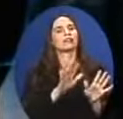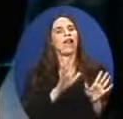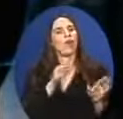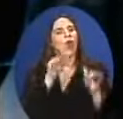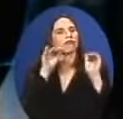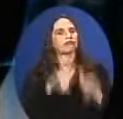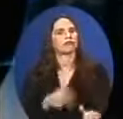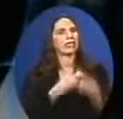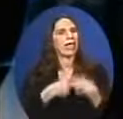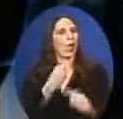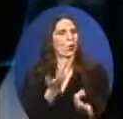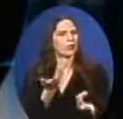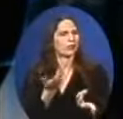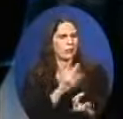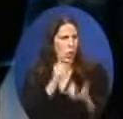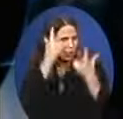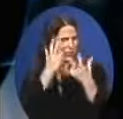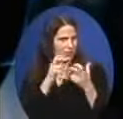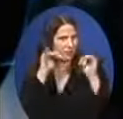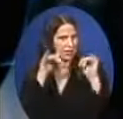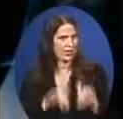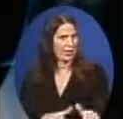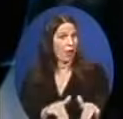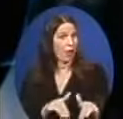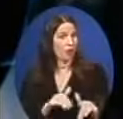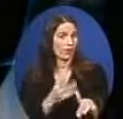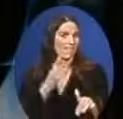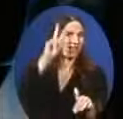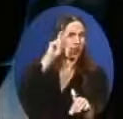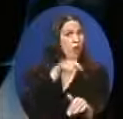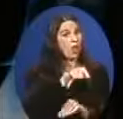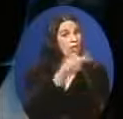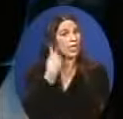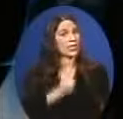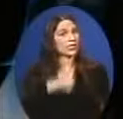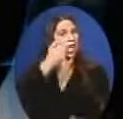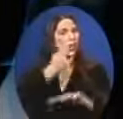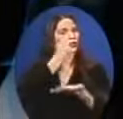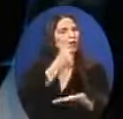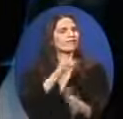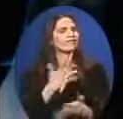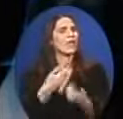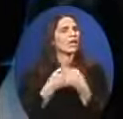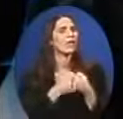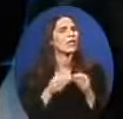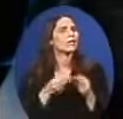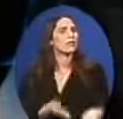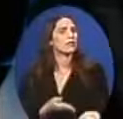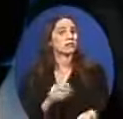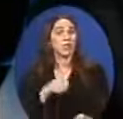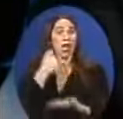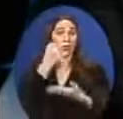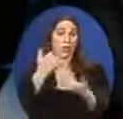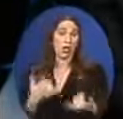לגרעון. לא צפיתם גרעון כפול, היית שר אוצר. איך צריך להתמודד עם אותו? שר האוצר